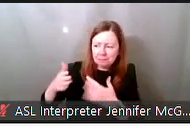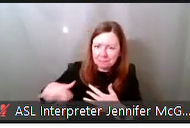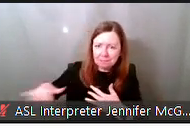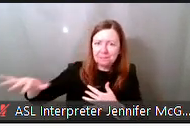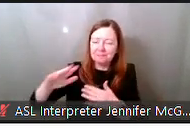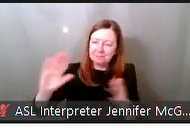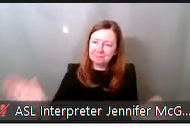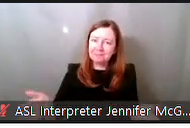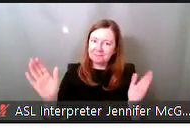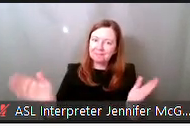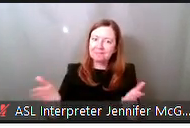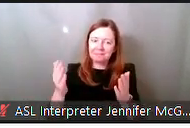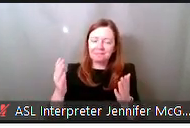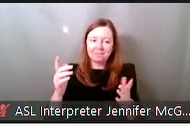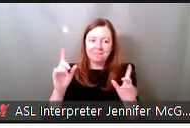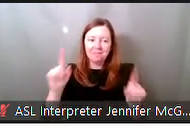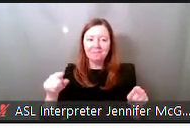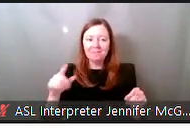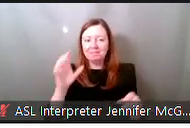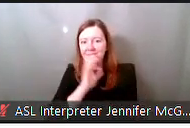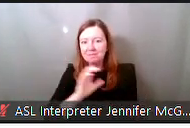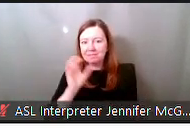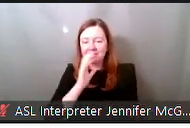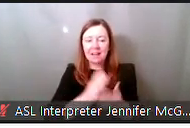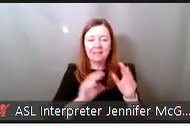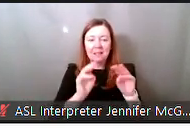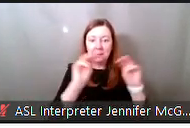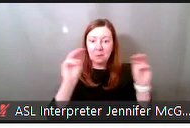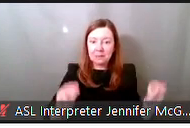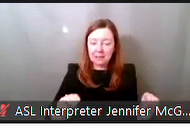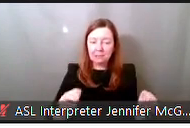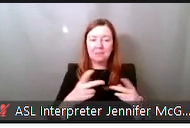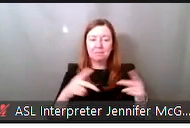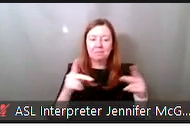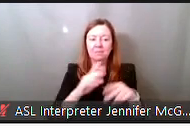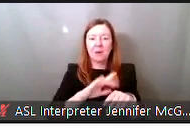票，是让大家来避暑的地方。